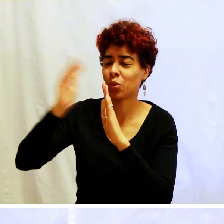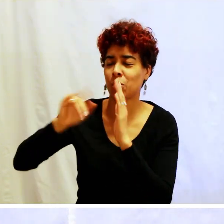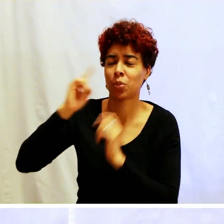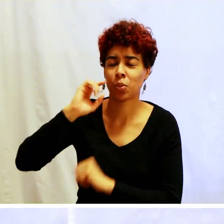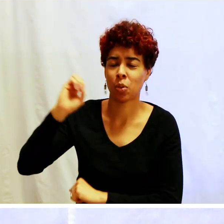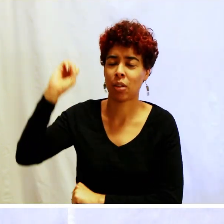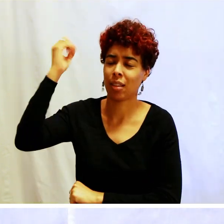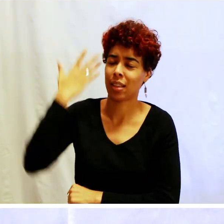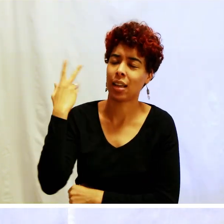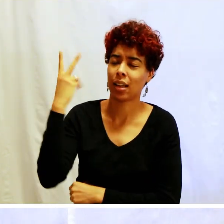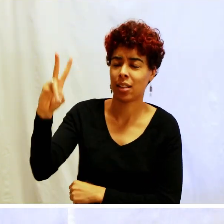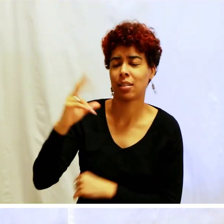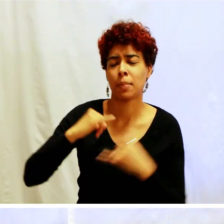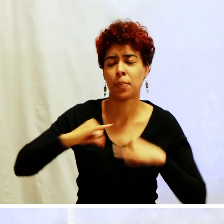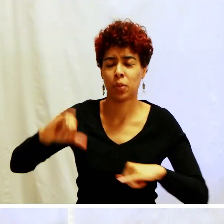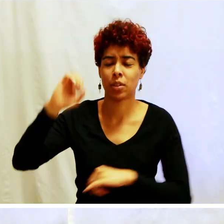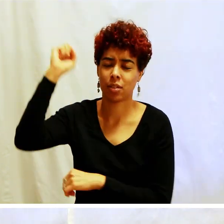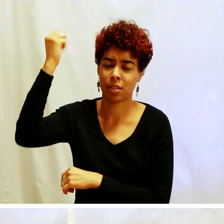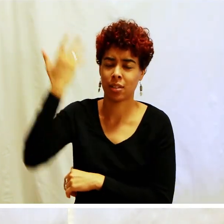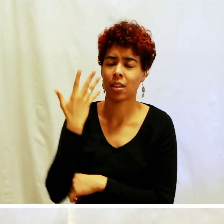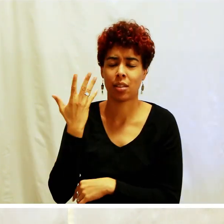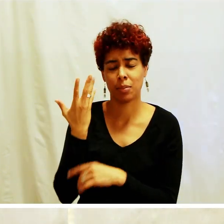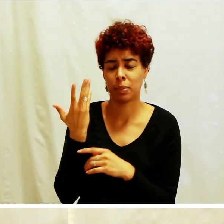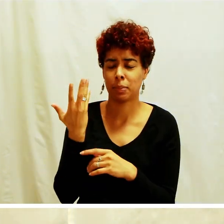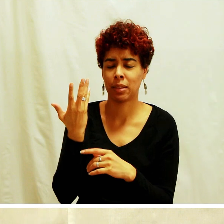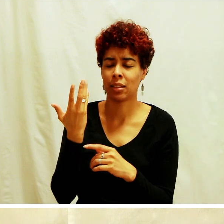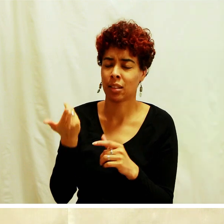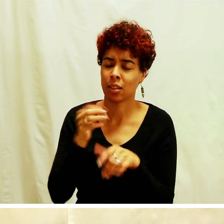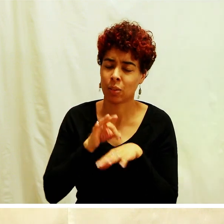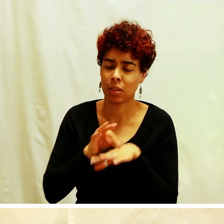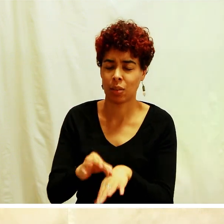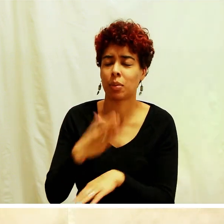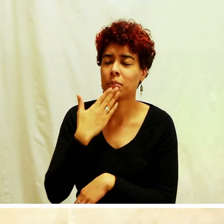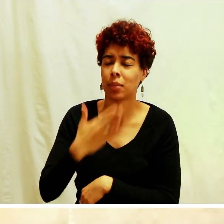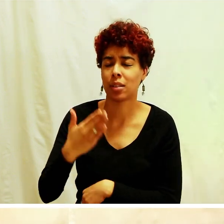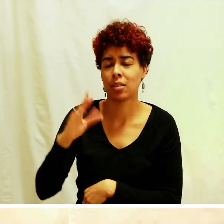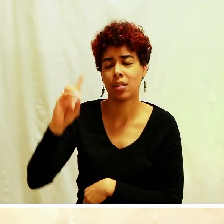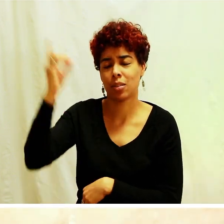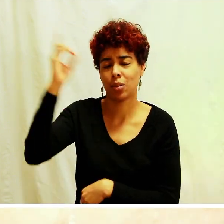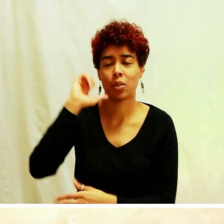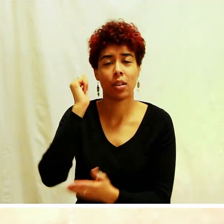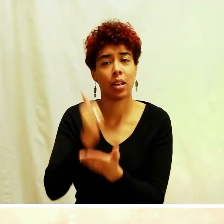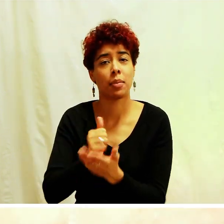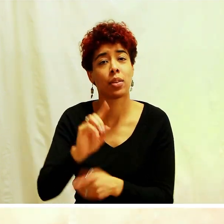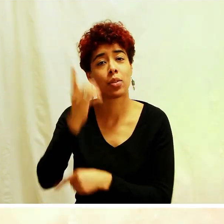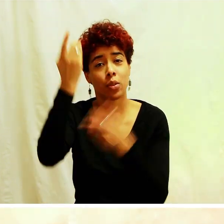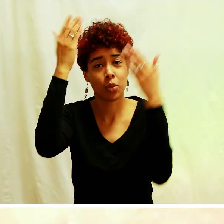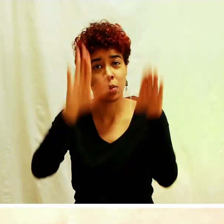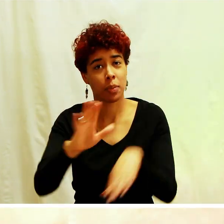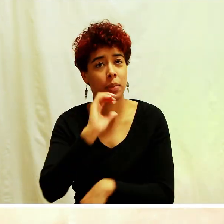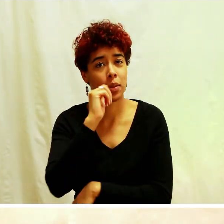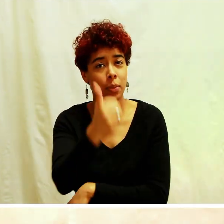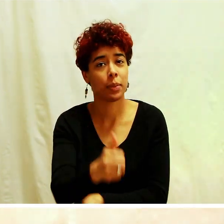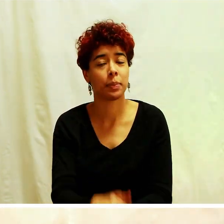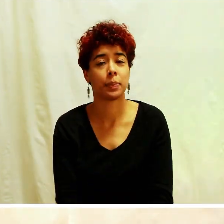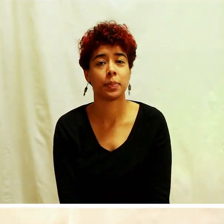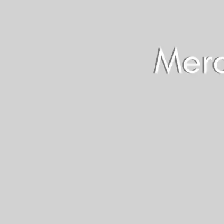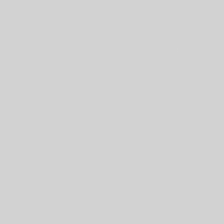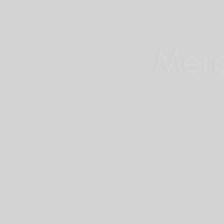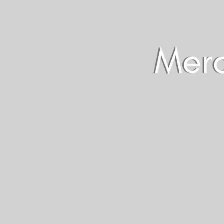la puissance du Saint-Esprit qui nous accompagne. Merci notre Dieu. Amen. Que Dieu vous bénisse. On se retrouve demain.